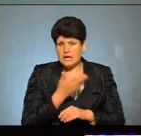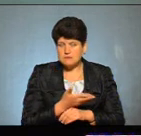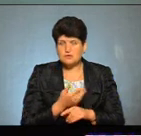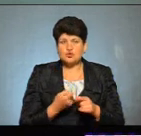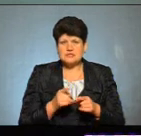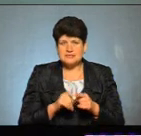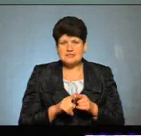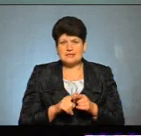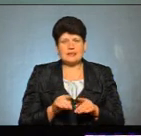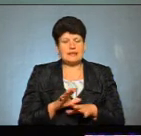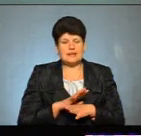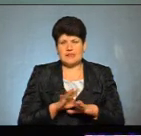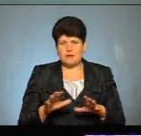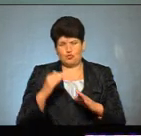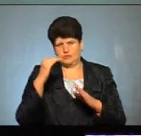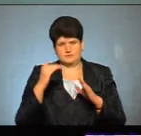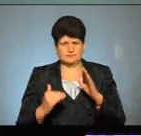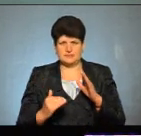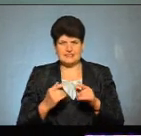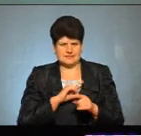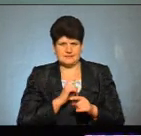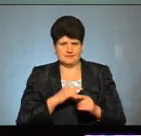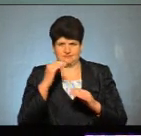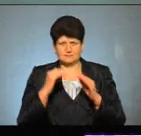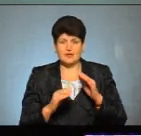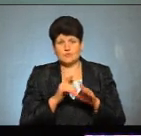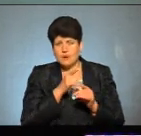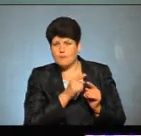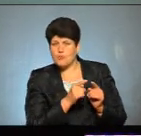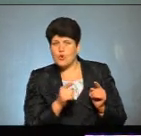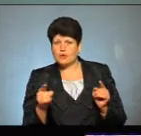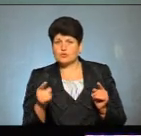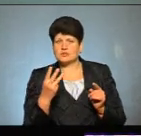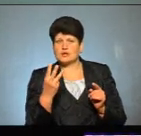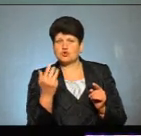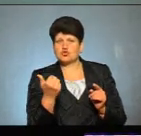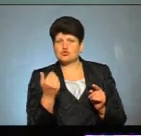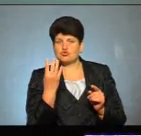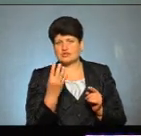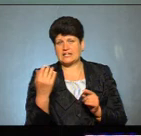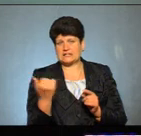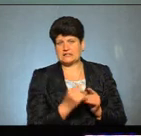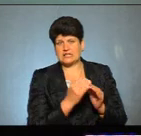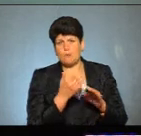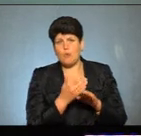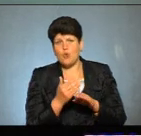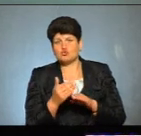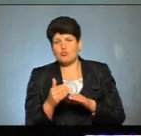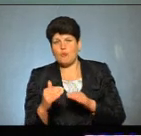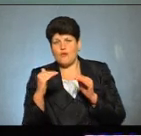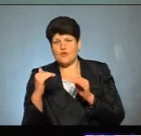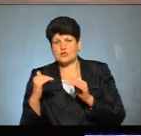це таки не буде різким із епідемії, він буде протягом 3-4 тижнів. Поступове зниження